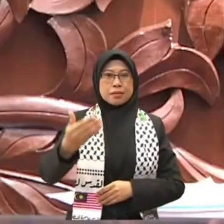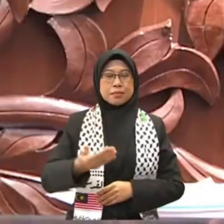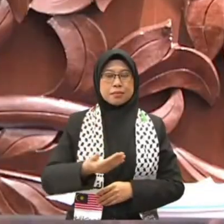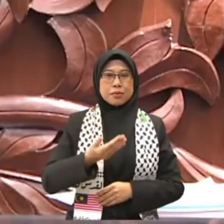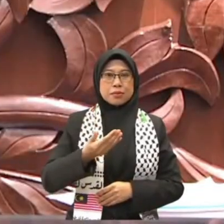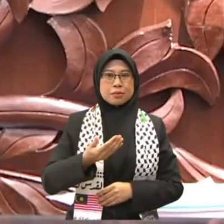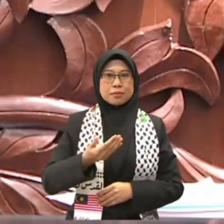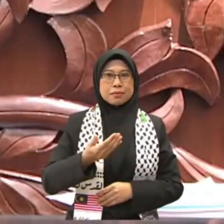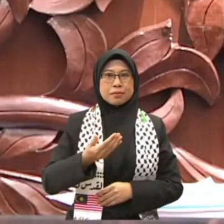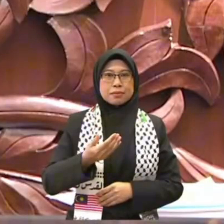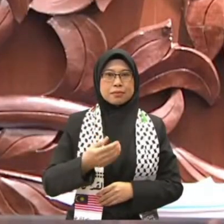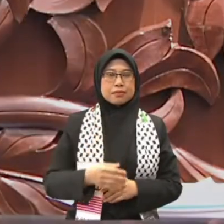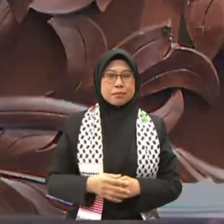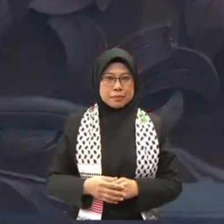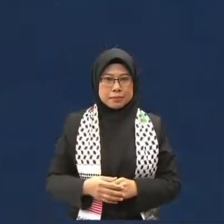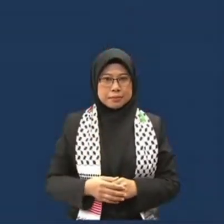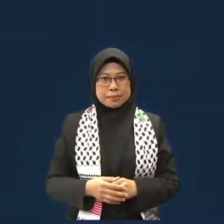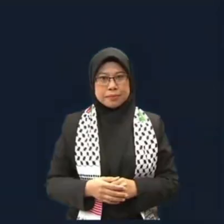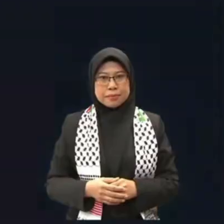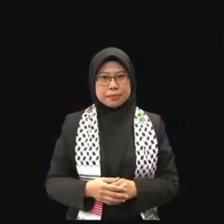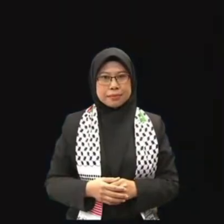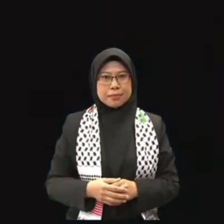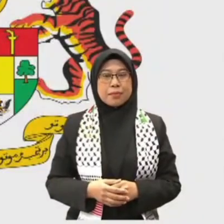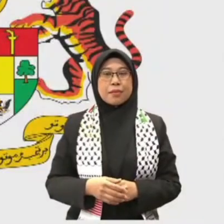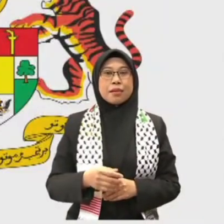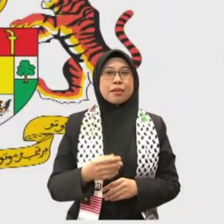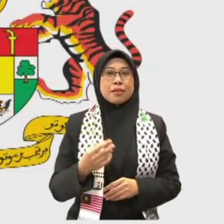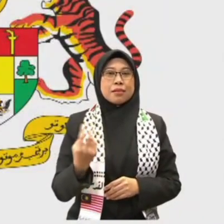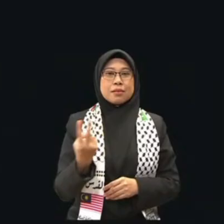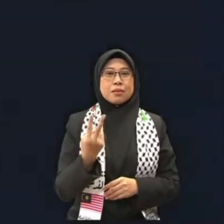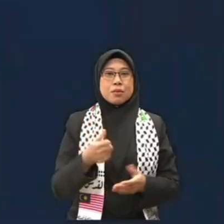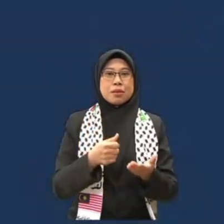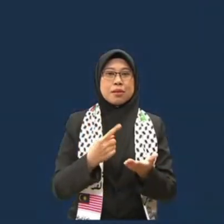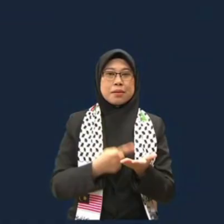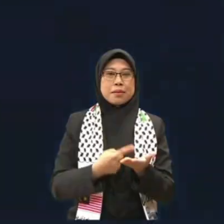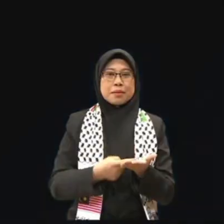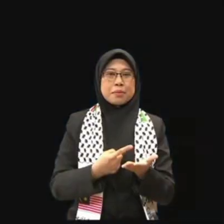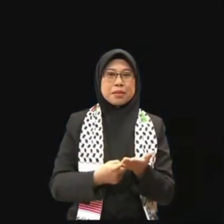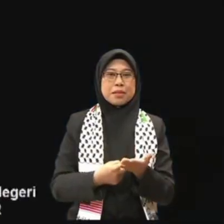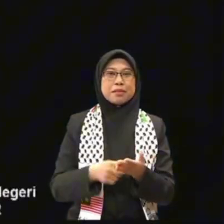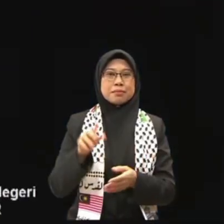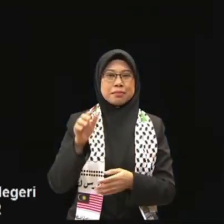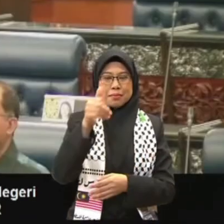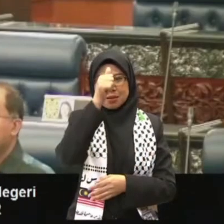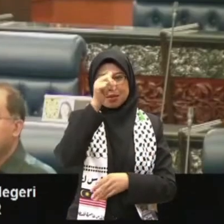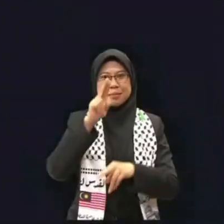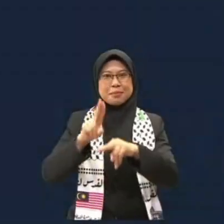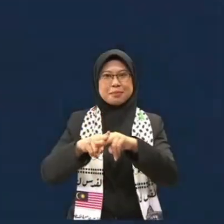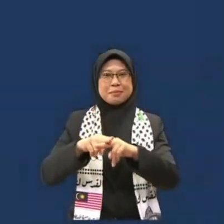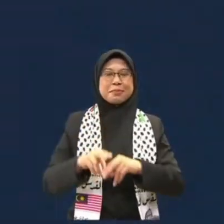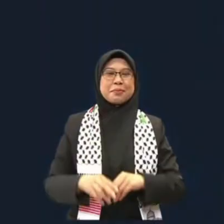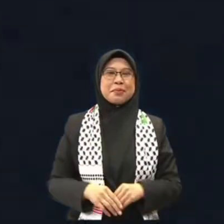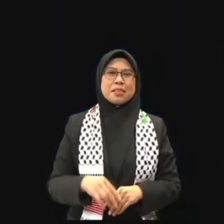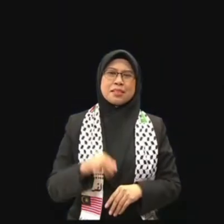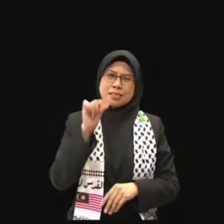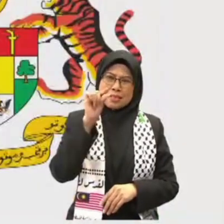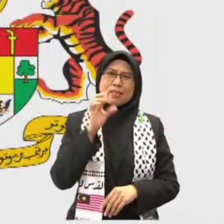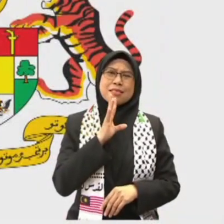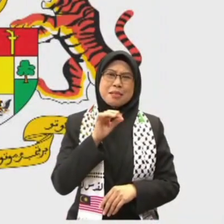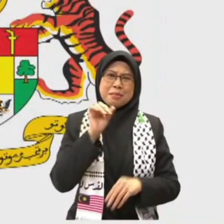rundingan Puzil dua hala ini banyak kali ya dibuat. Cuba buat berkat. Duduk. Saya nak cakap sikit.